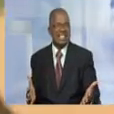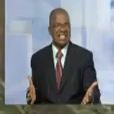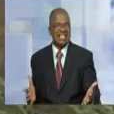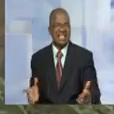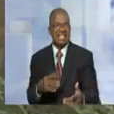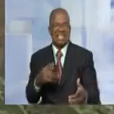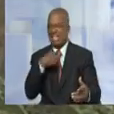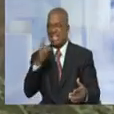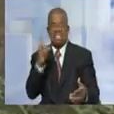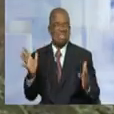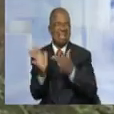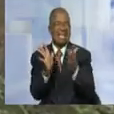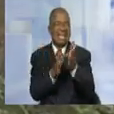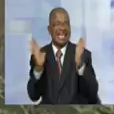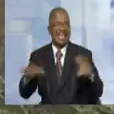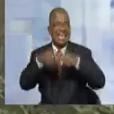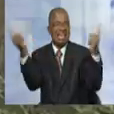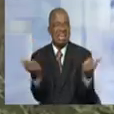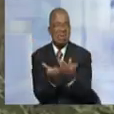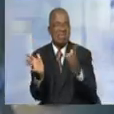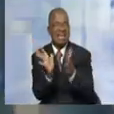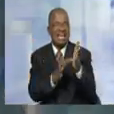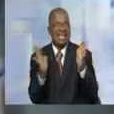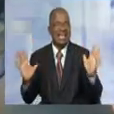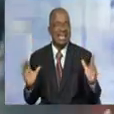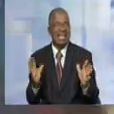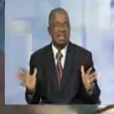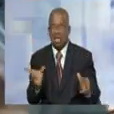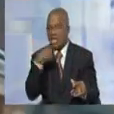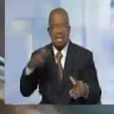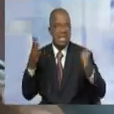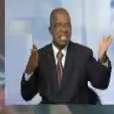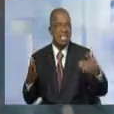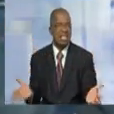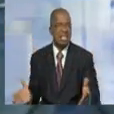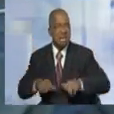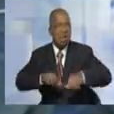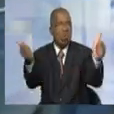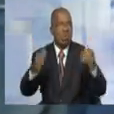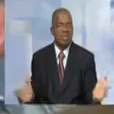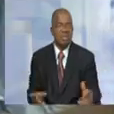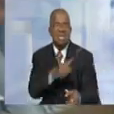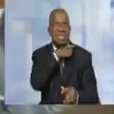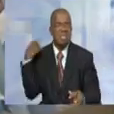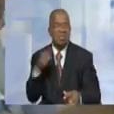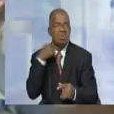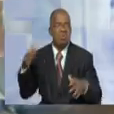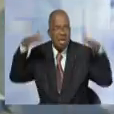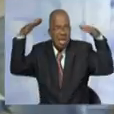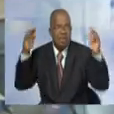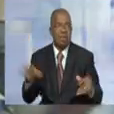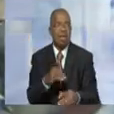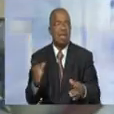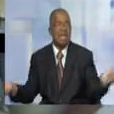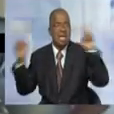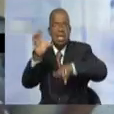au désarmement, mais à une condition, que les combattants Séléka, majoritairement musulmans, déposent d'abord leurs armes. Après le